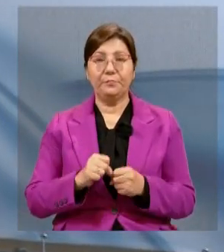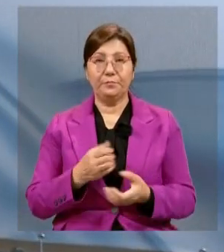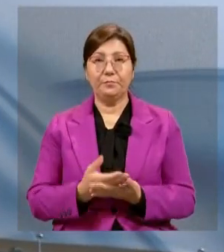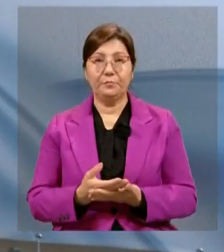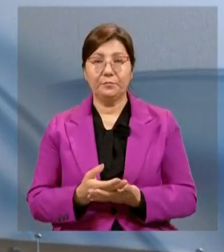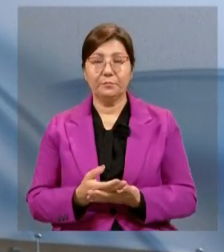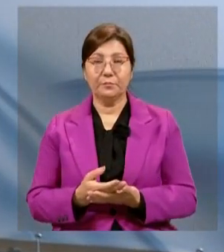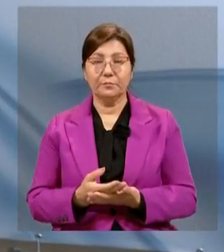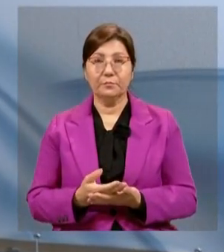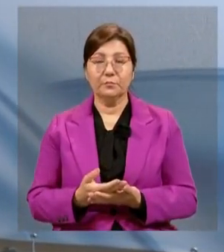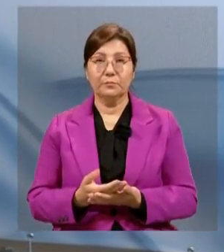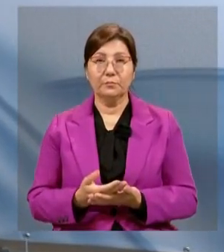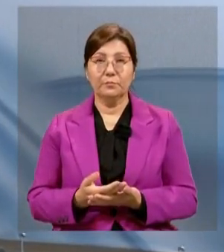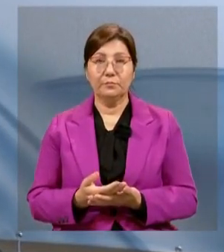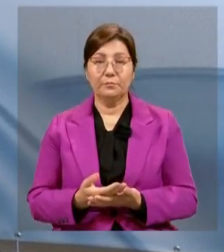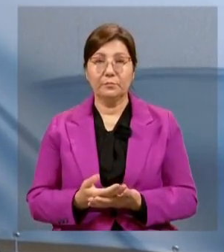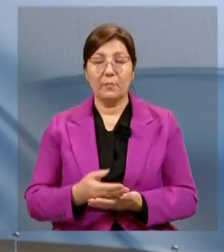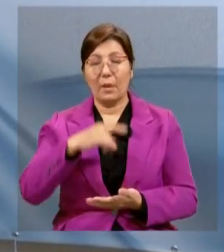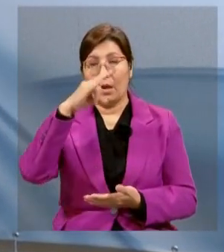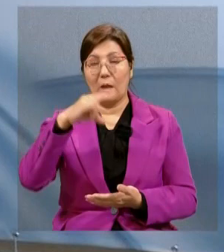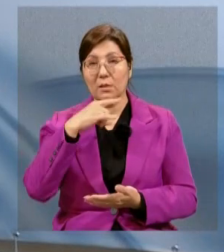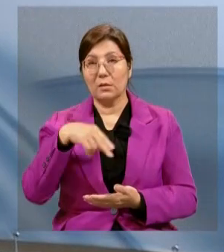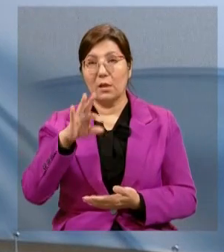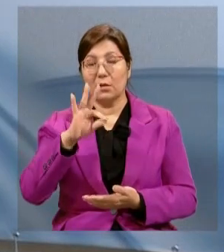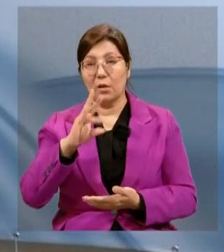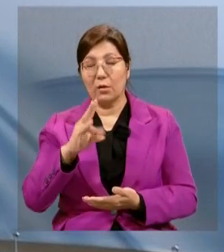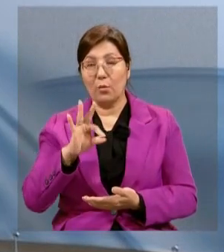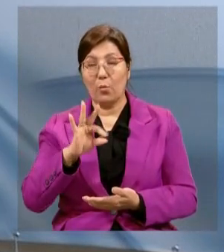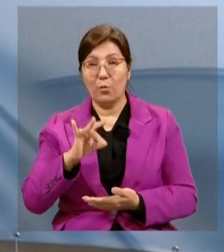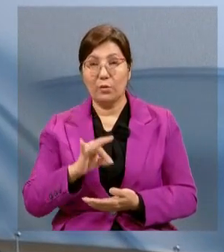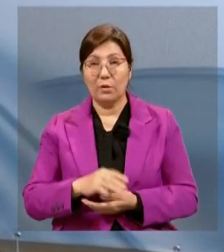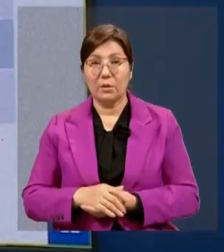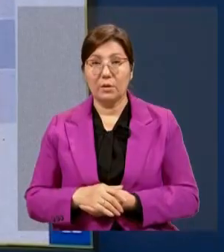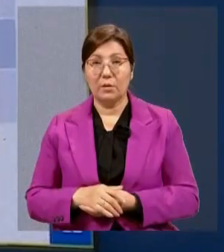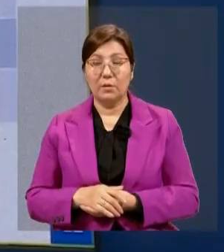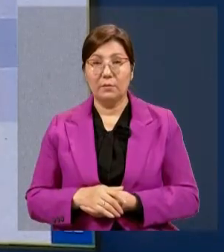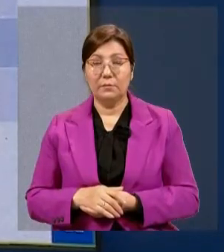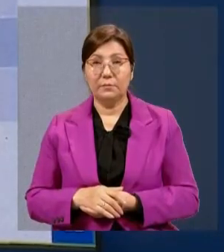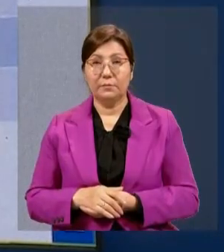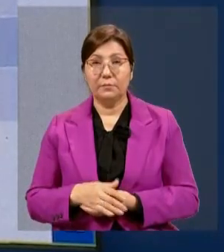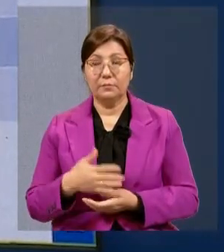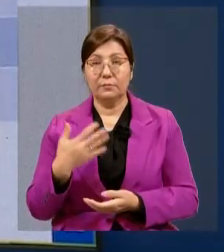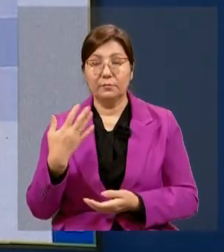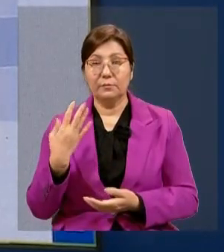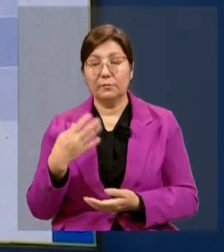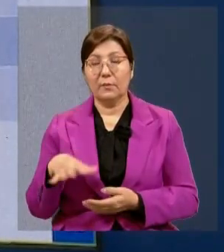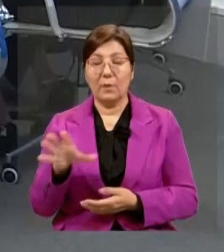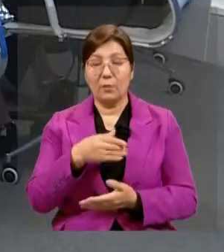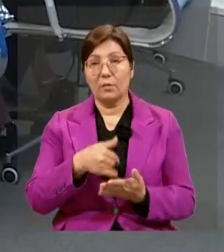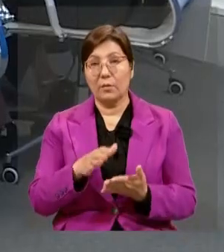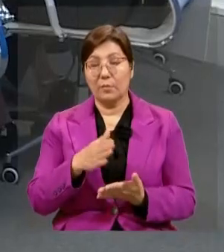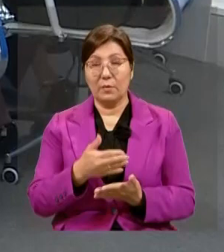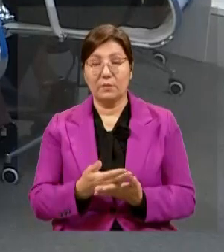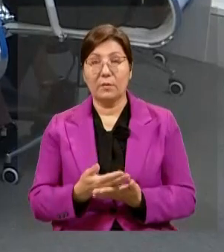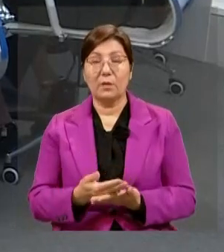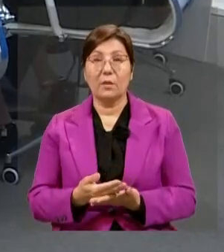бойынша айтайын, 50-ге жоқ донор, потенциалды донор болса, соның енді 48-і бас тартады. Мәйт донорлығын